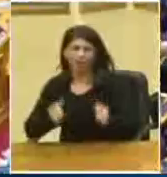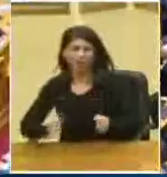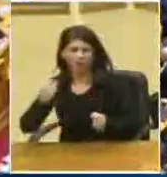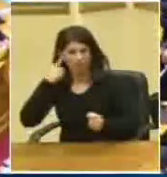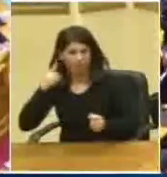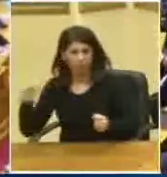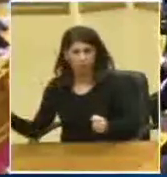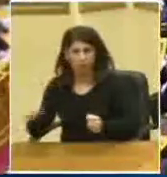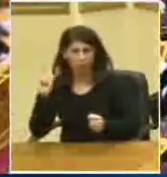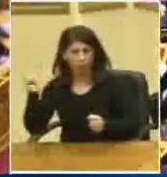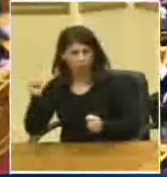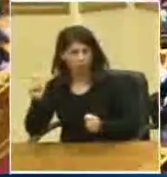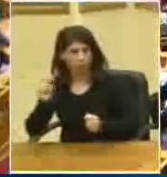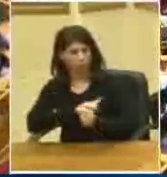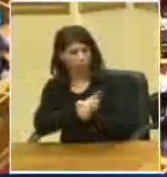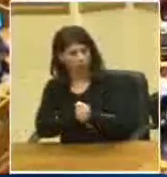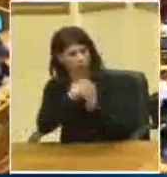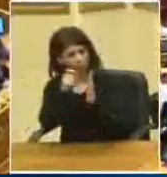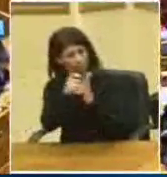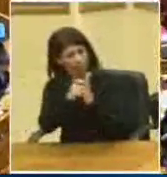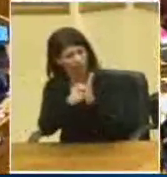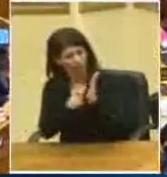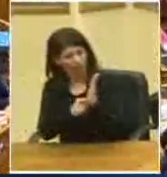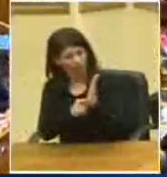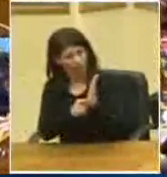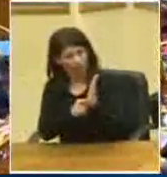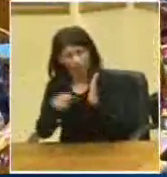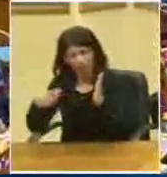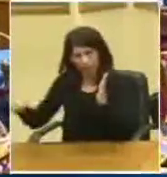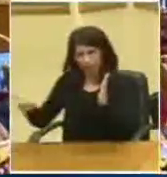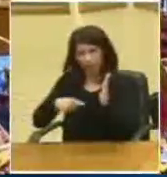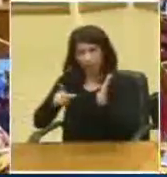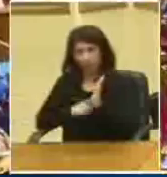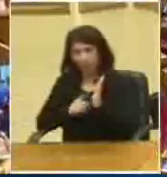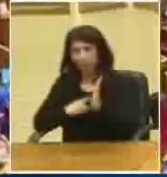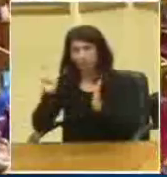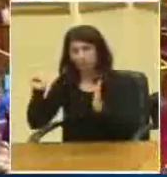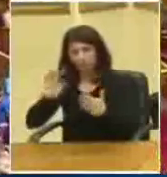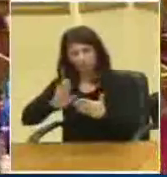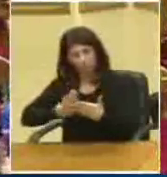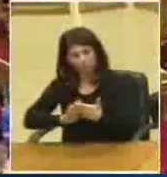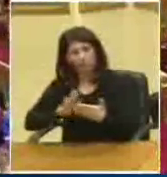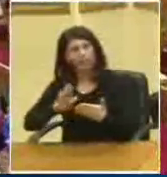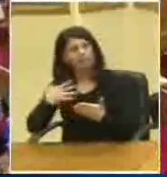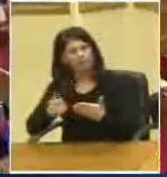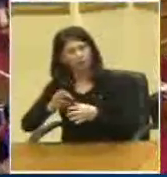των πολιτικών δυνάμεων έχουν καταγραφεί. Οι διαφορετικές νομικές και πολιτικές προσεγγίσεις έχουν αναλυθεί.